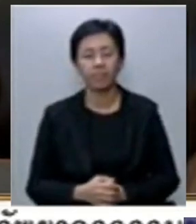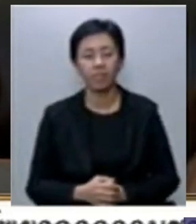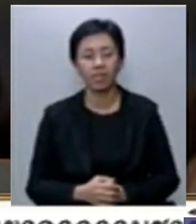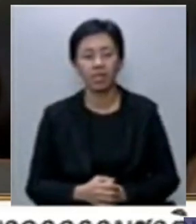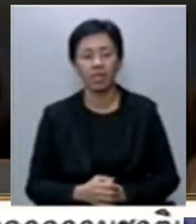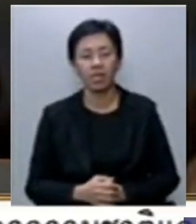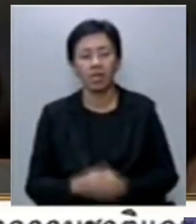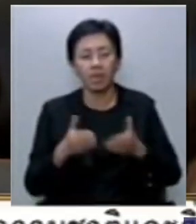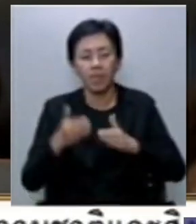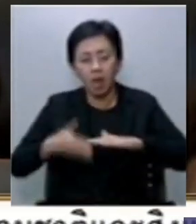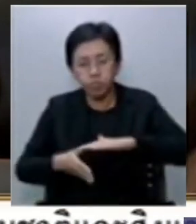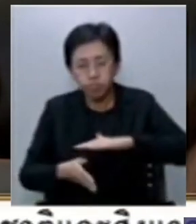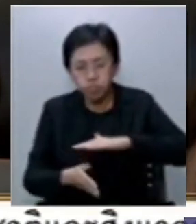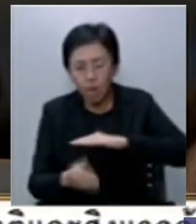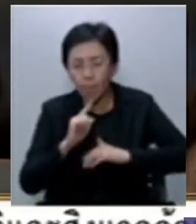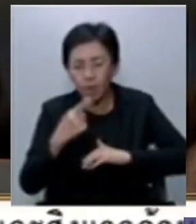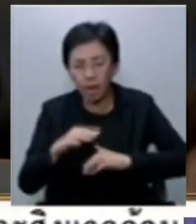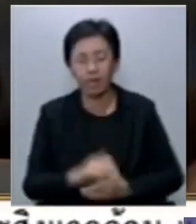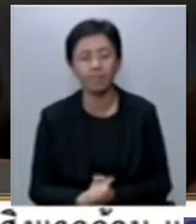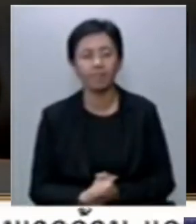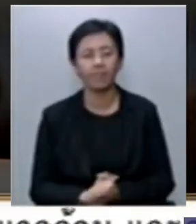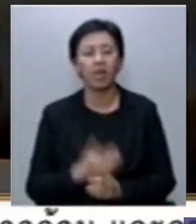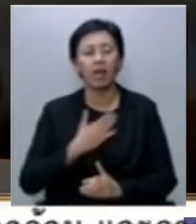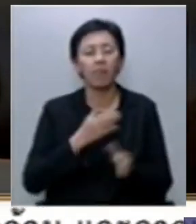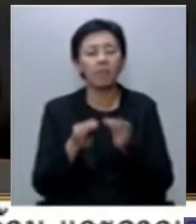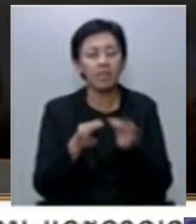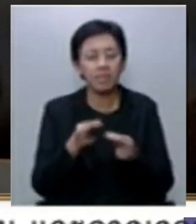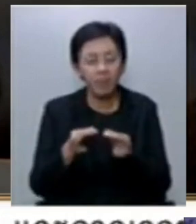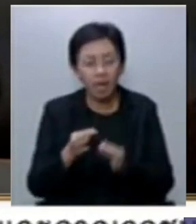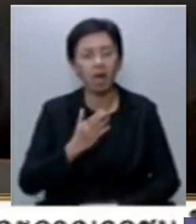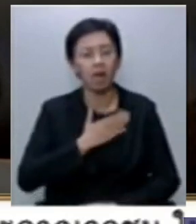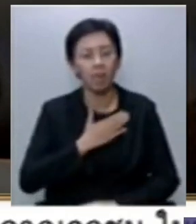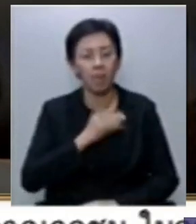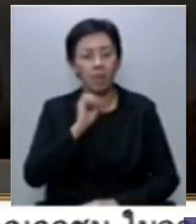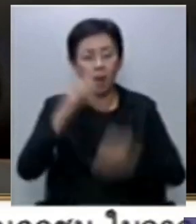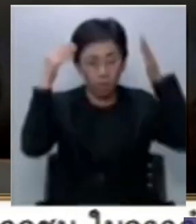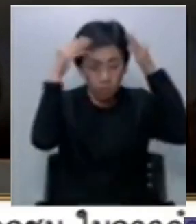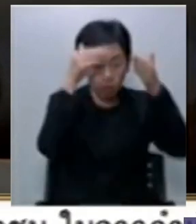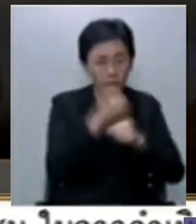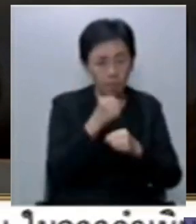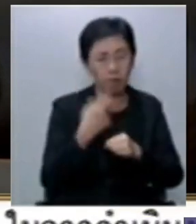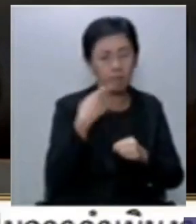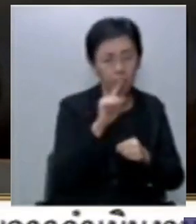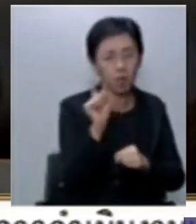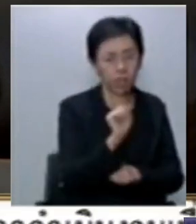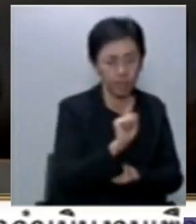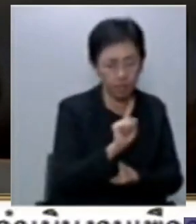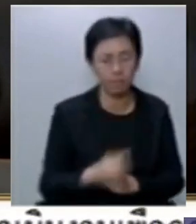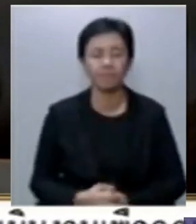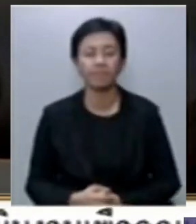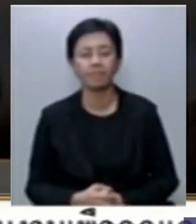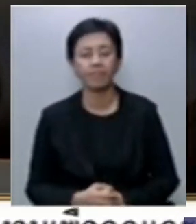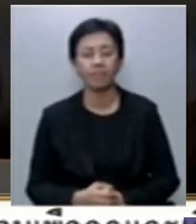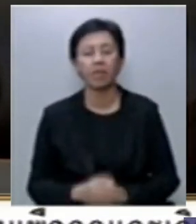ำน้ำนะครับมีผู้อภิปรายแล้วเดี๋ยวจะซ้ำประเด็น แต่ผมกำลังจะชี้เห็นว่าสิ่งที่อินโดนีเซียทำแล้วเกิดประโยชน์นั้นเป็นอย่างไรครับท่านประธาน